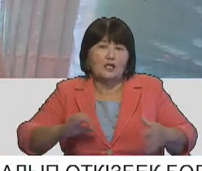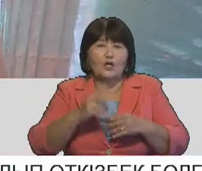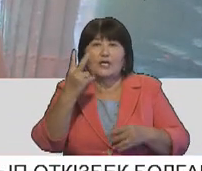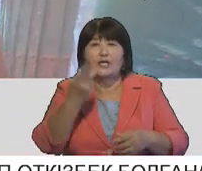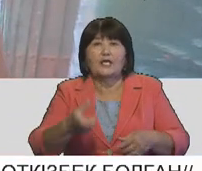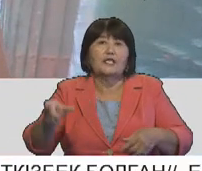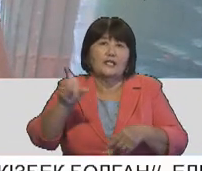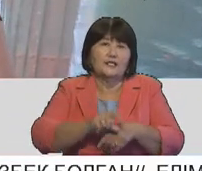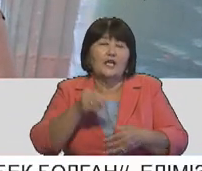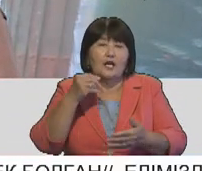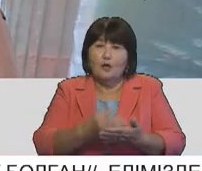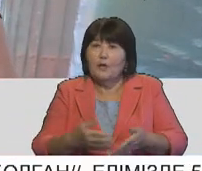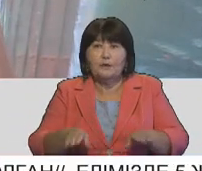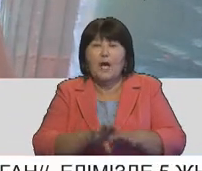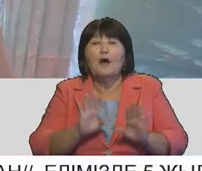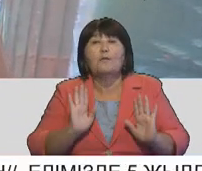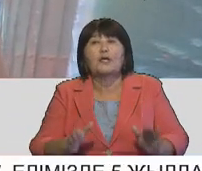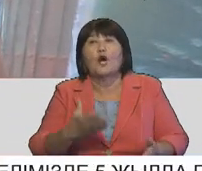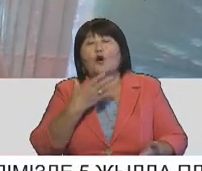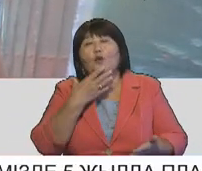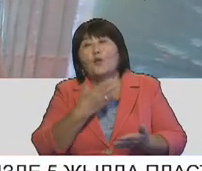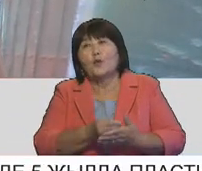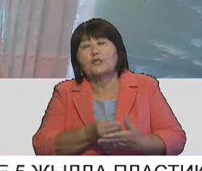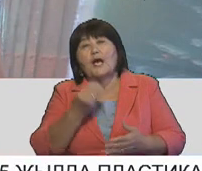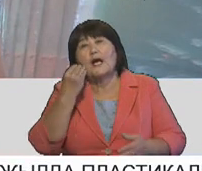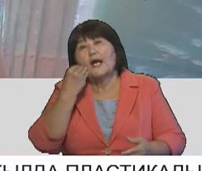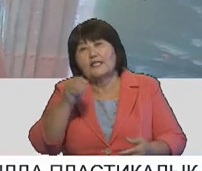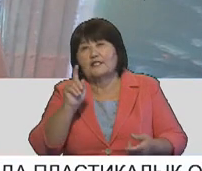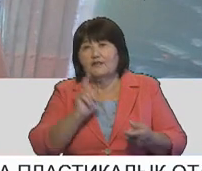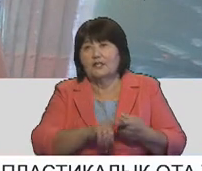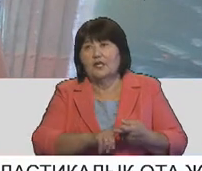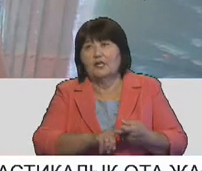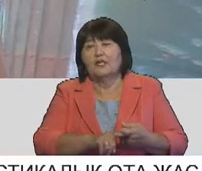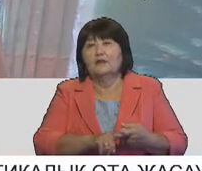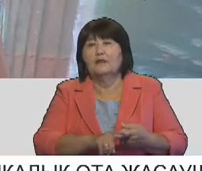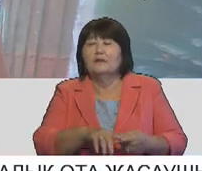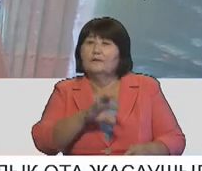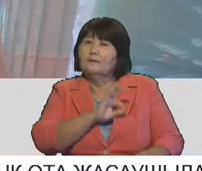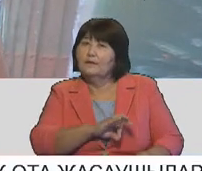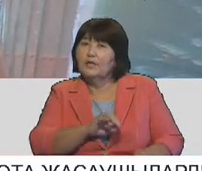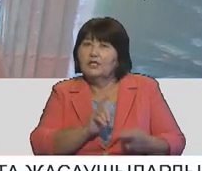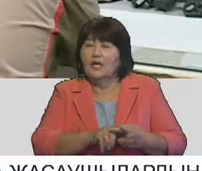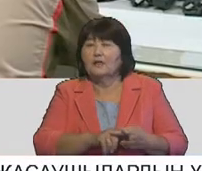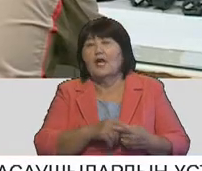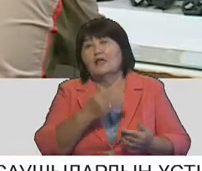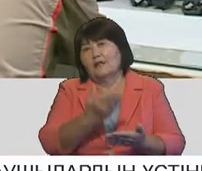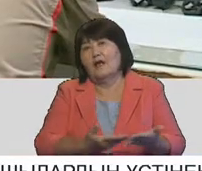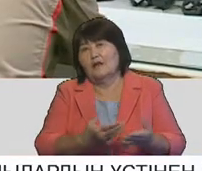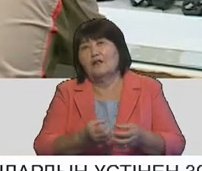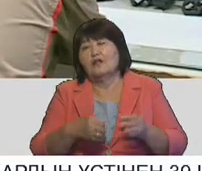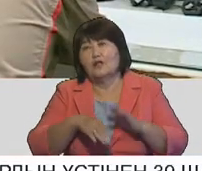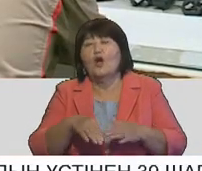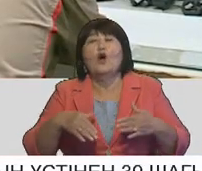қымбат болған менде, бірақ та өзінің качество жағынан, үнемдеу жағынан дәлелденген.